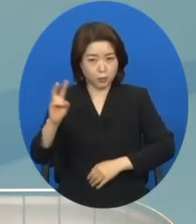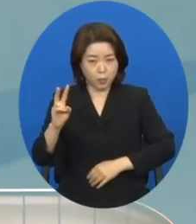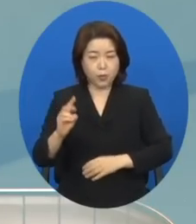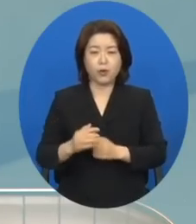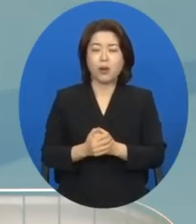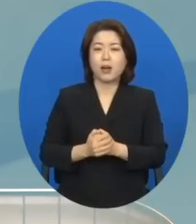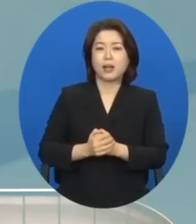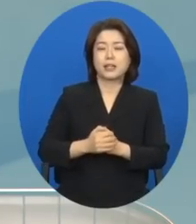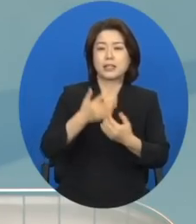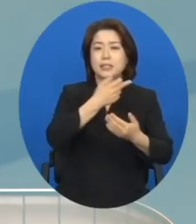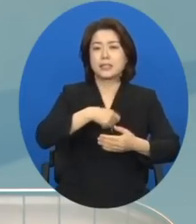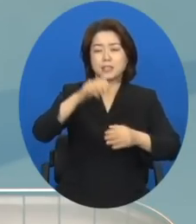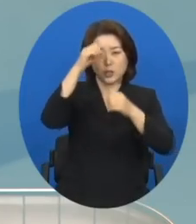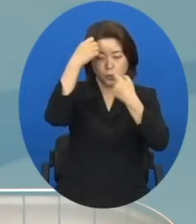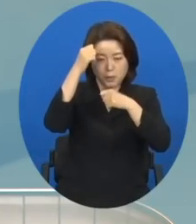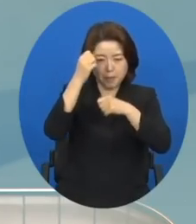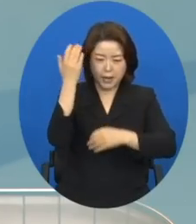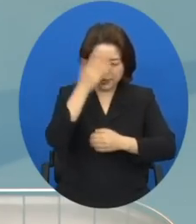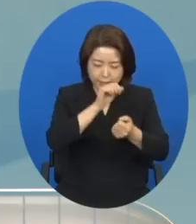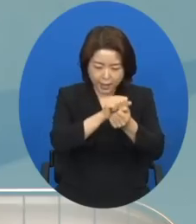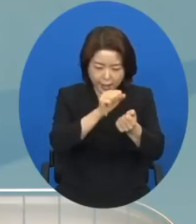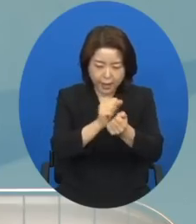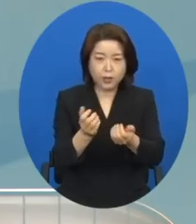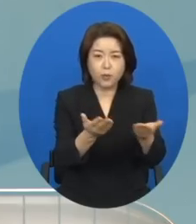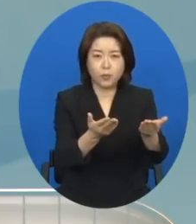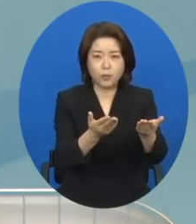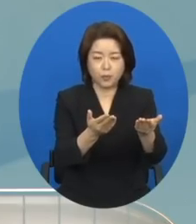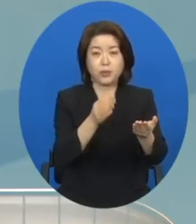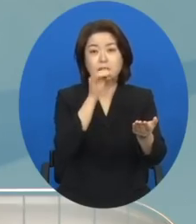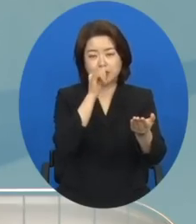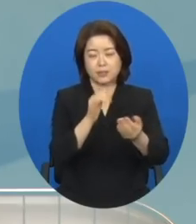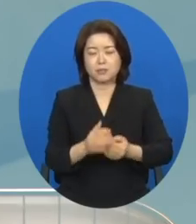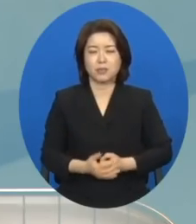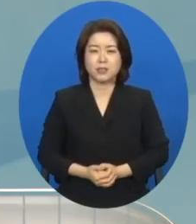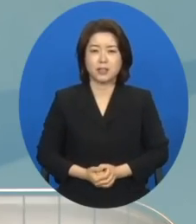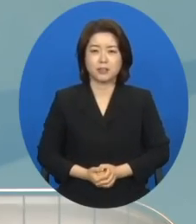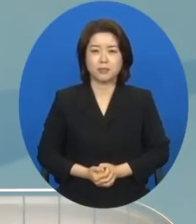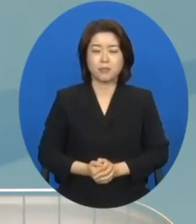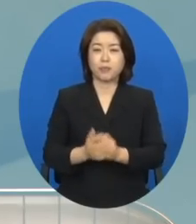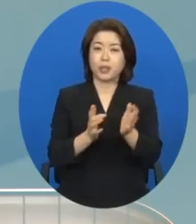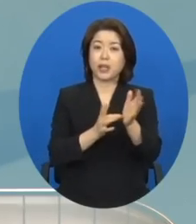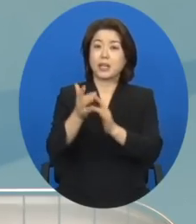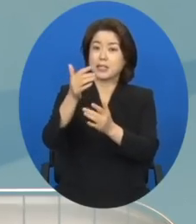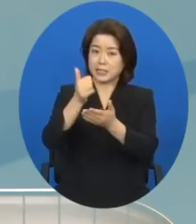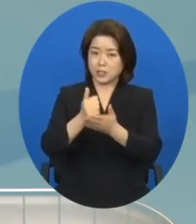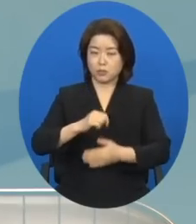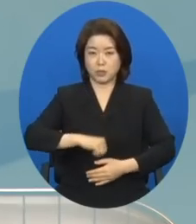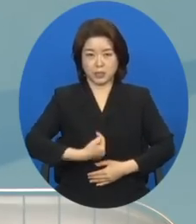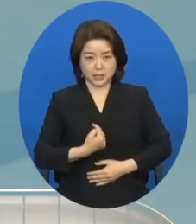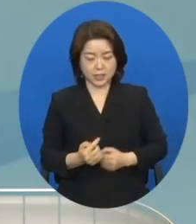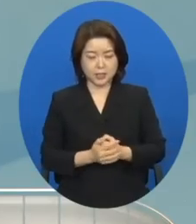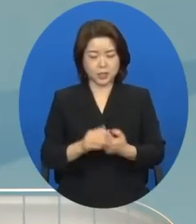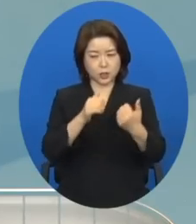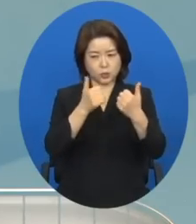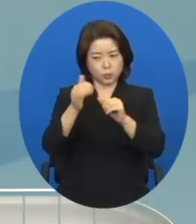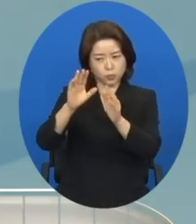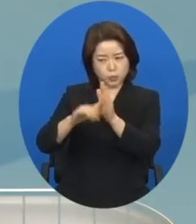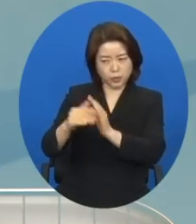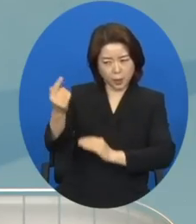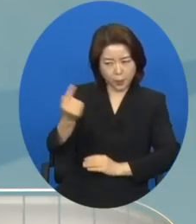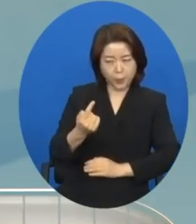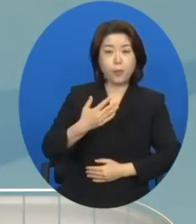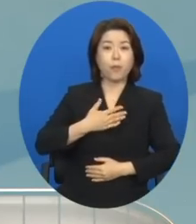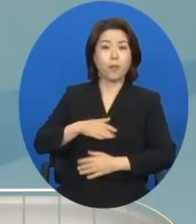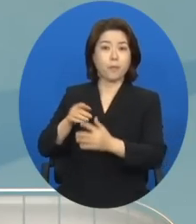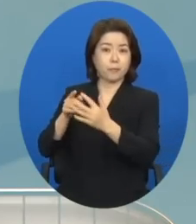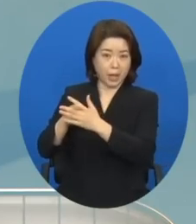발을 씻겨주신 것, 바로 세족식이었죠. 예수님은 자신이 이제 죽을 때가 되었다는 것을